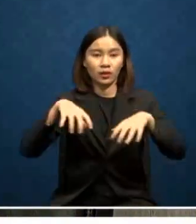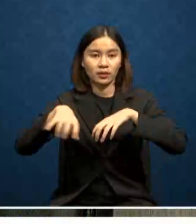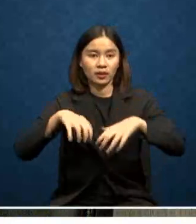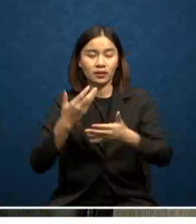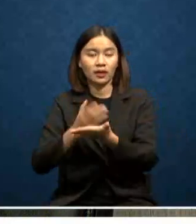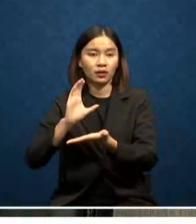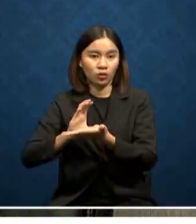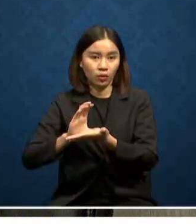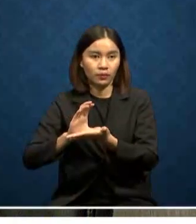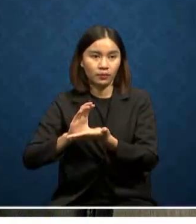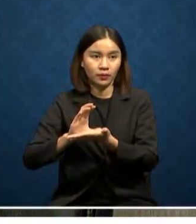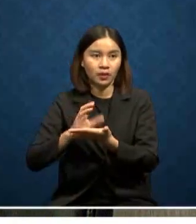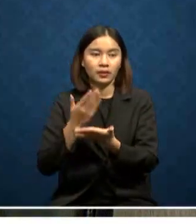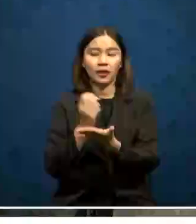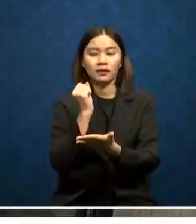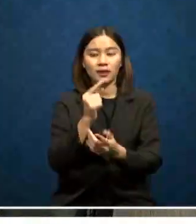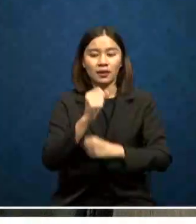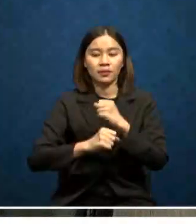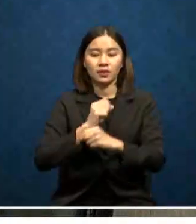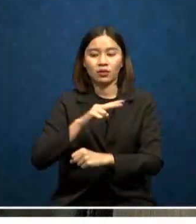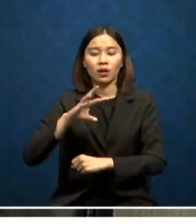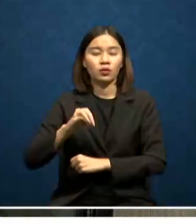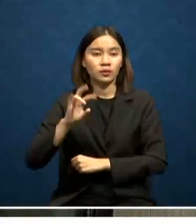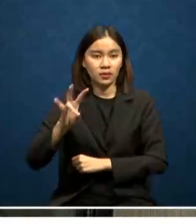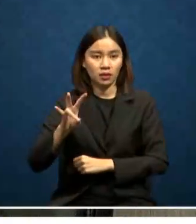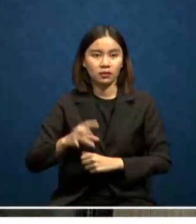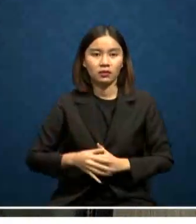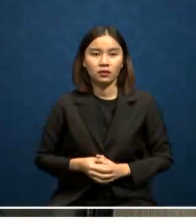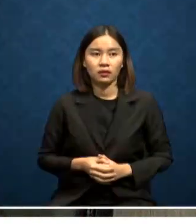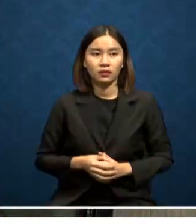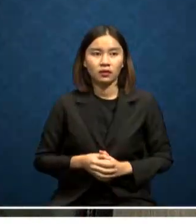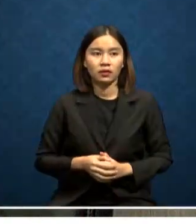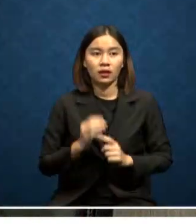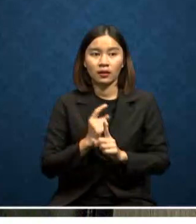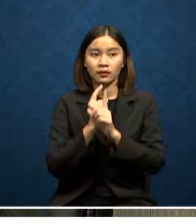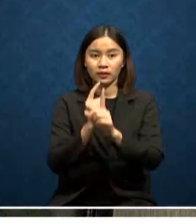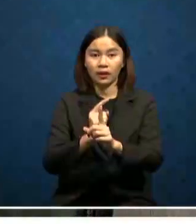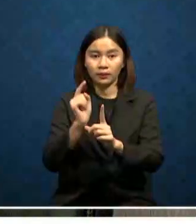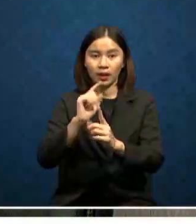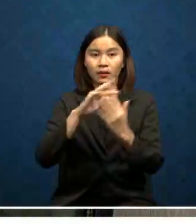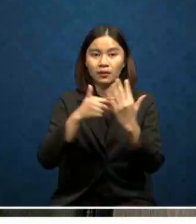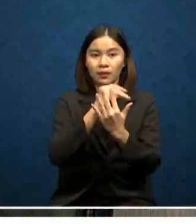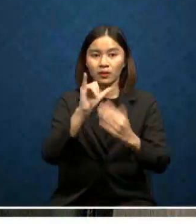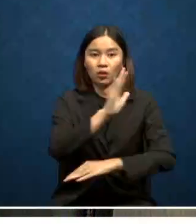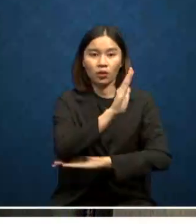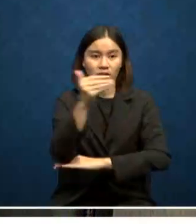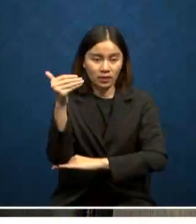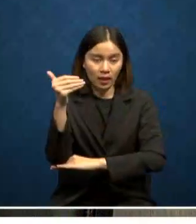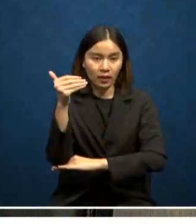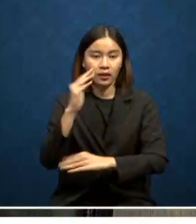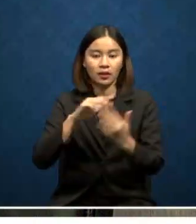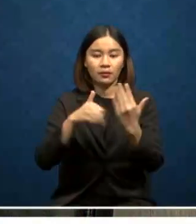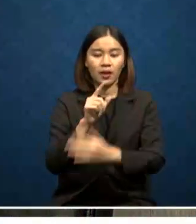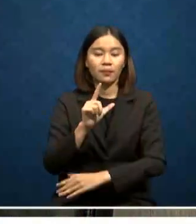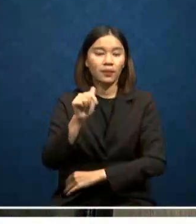ประมาณรายจ่ายประจำปี2567นะซึ่งเป็นไปตามยุทธศาสตร์ชาติแล้วก็แผนแม่